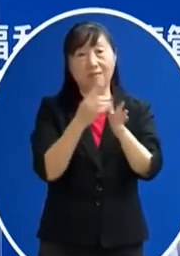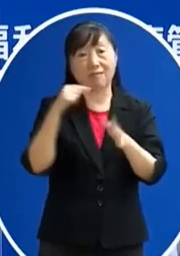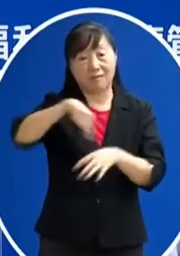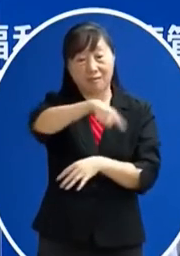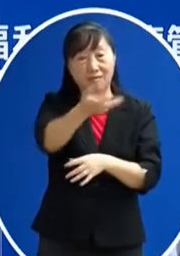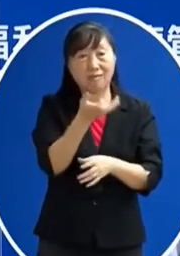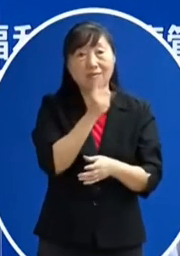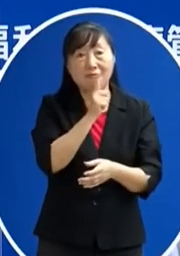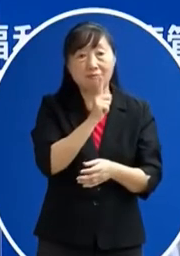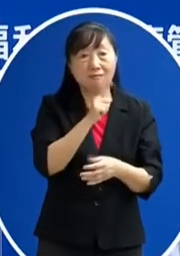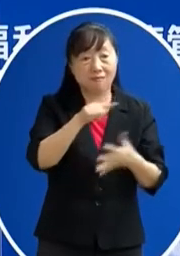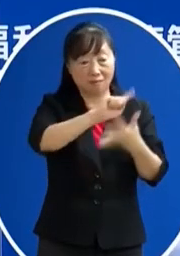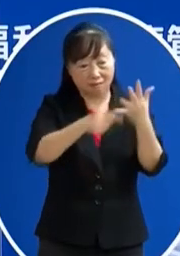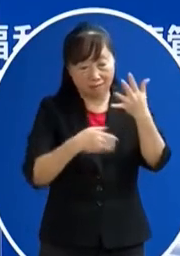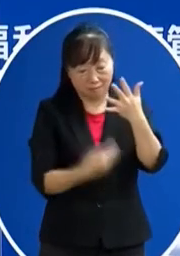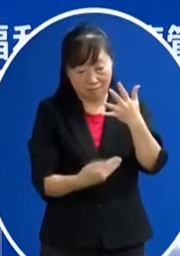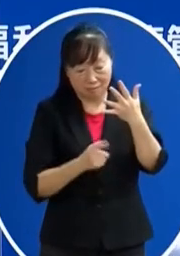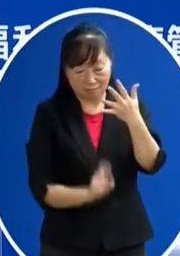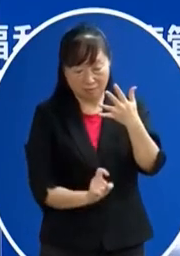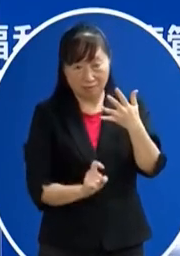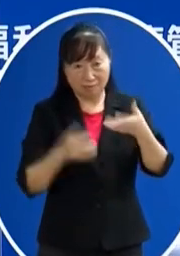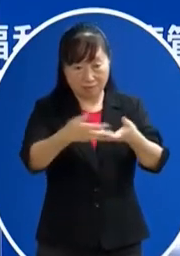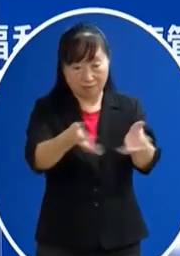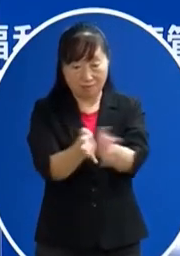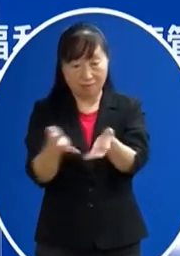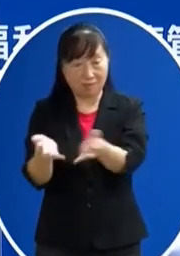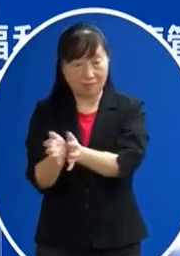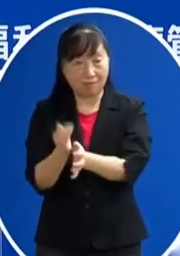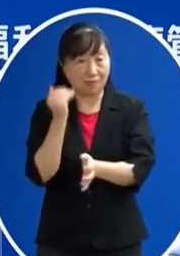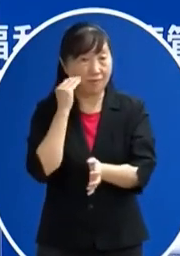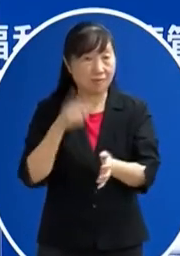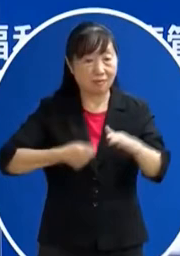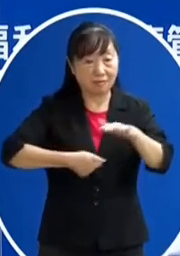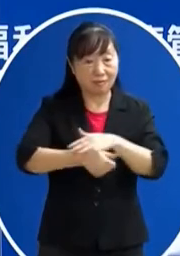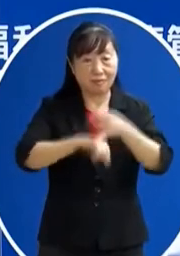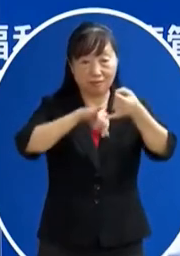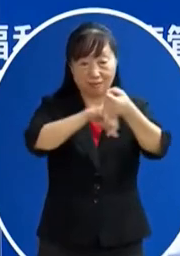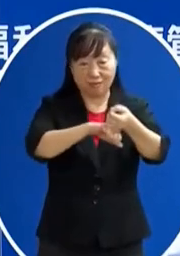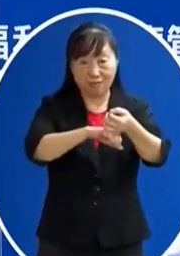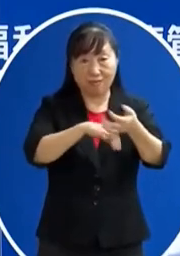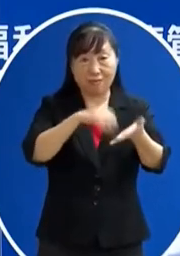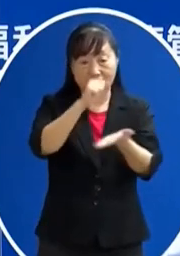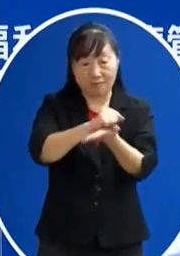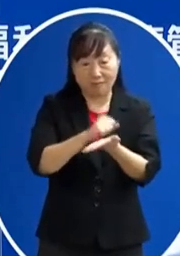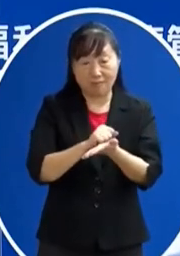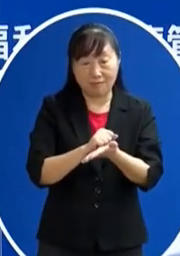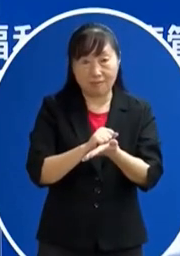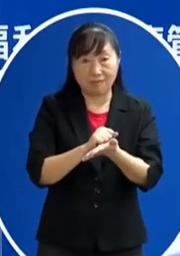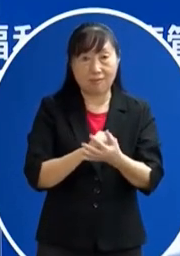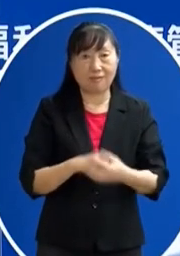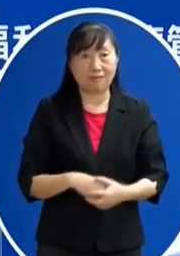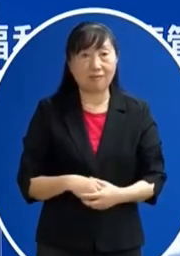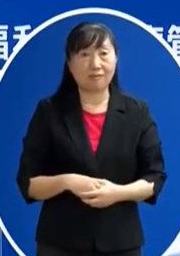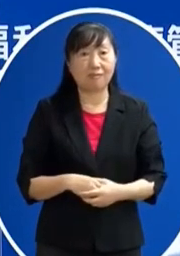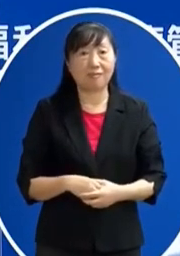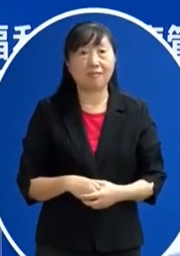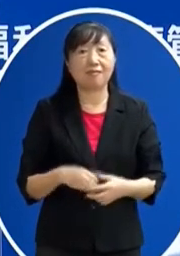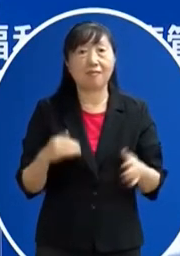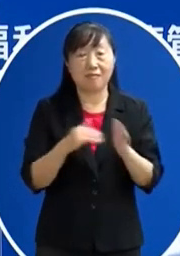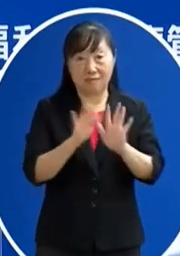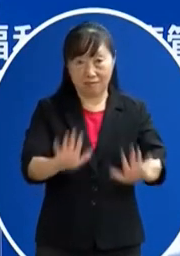哈，第九类、第10类的哈的人。好，那他就是说，好，